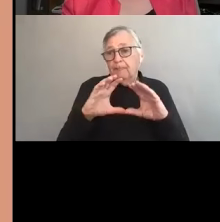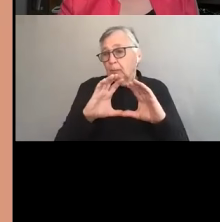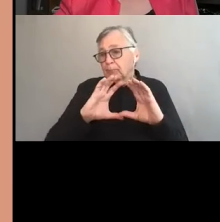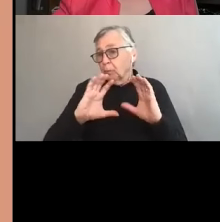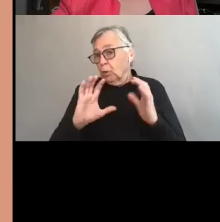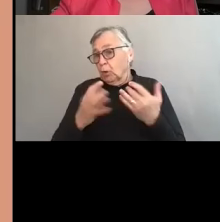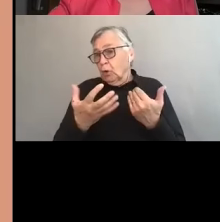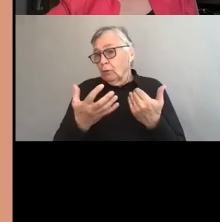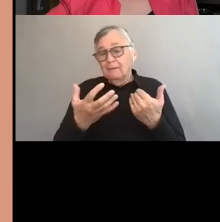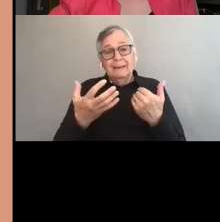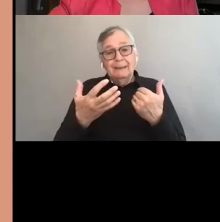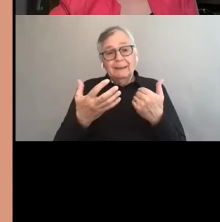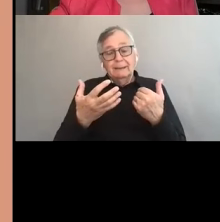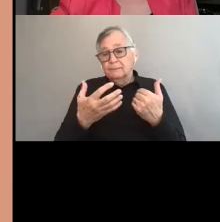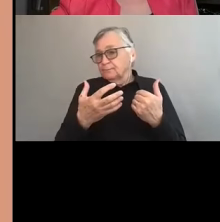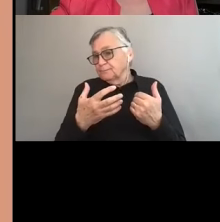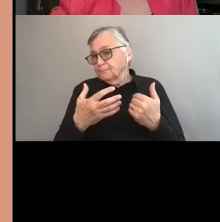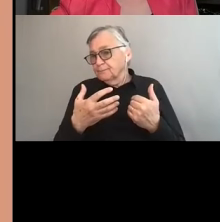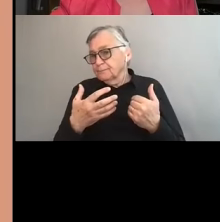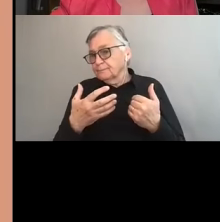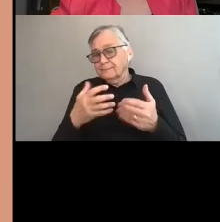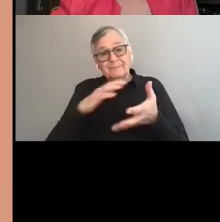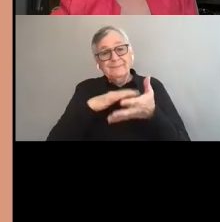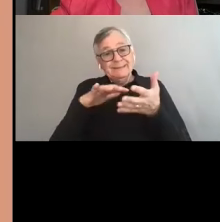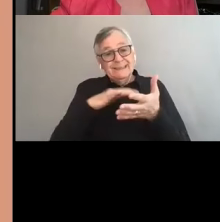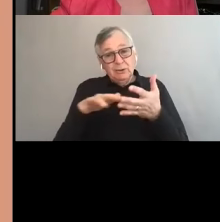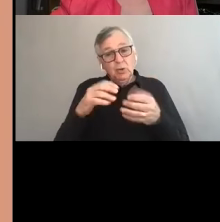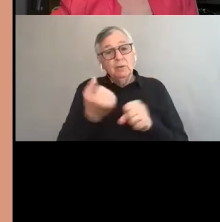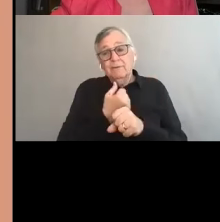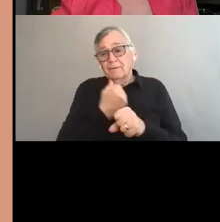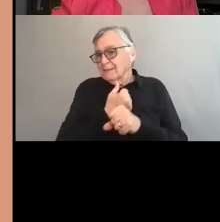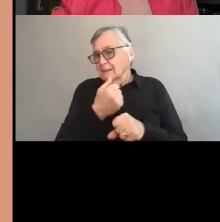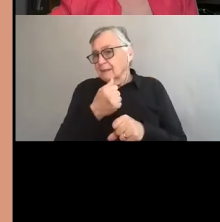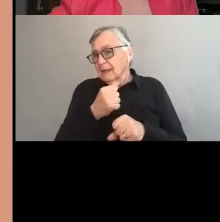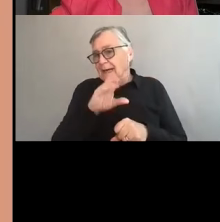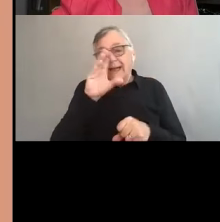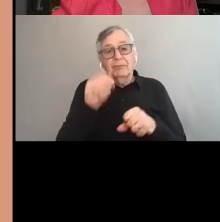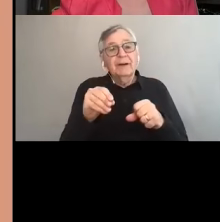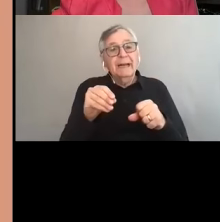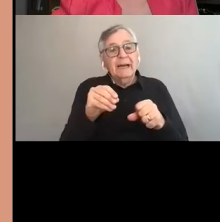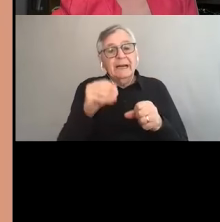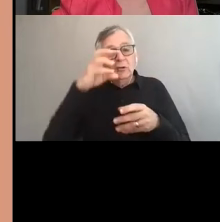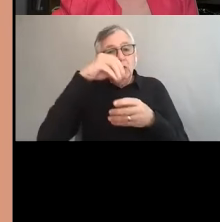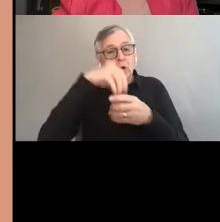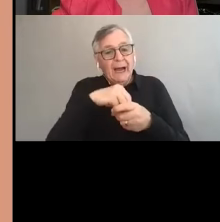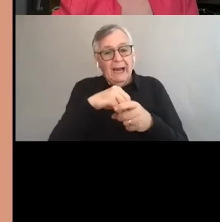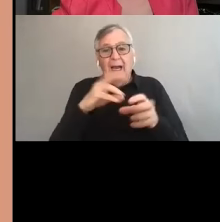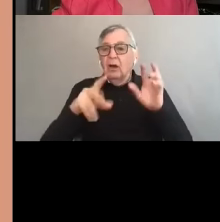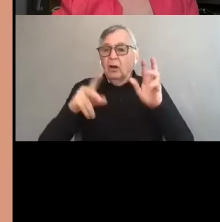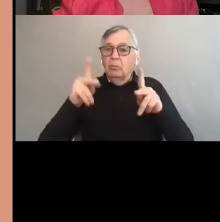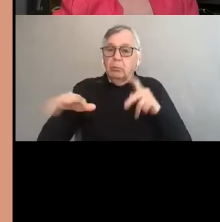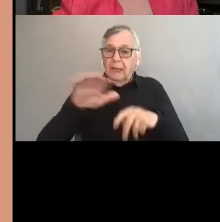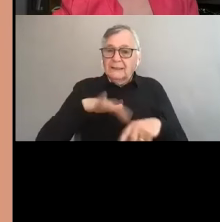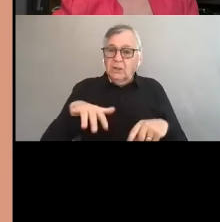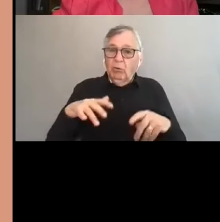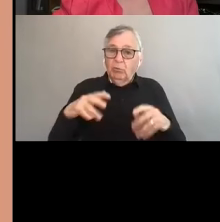vaccin AstraZeneca, l'étude qui a été faite en Afrique, comportait une bonne population,